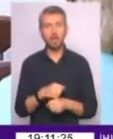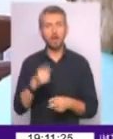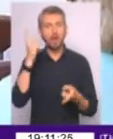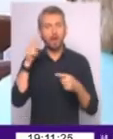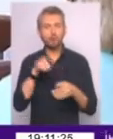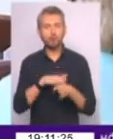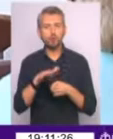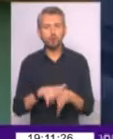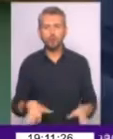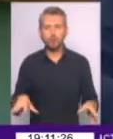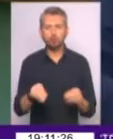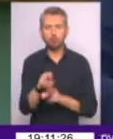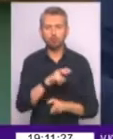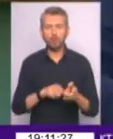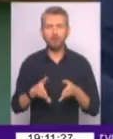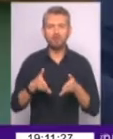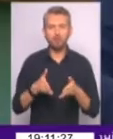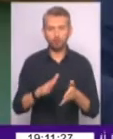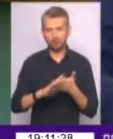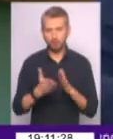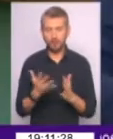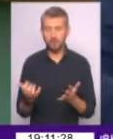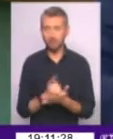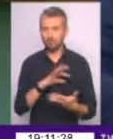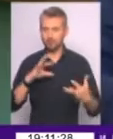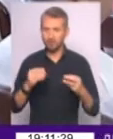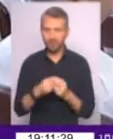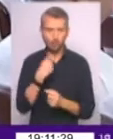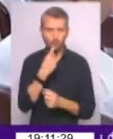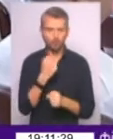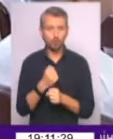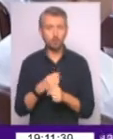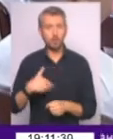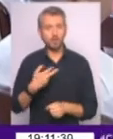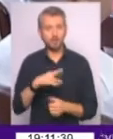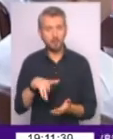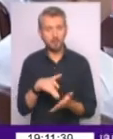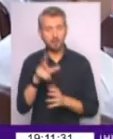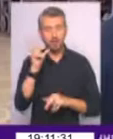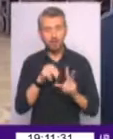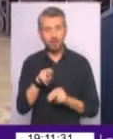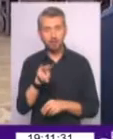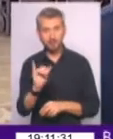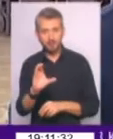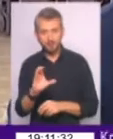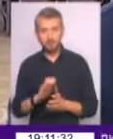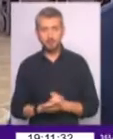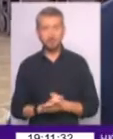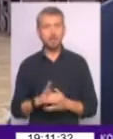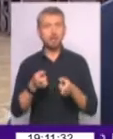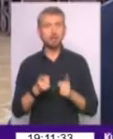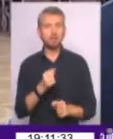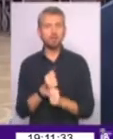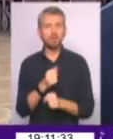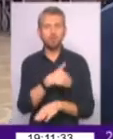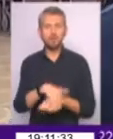гуртом шукають виходу із ситуації. Знайшовши спільну мову, зроблять корисне для міста, вважає Геннадій Пліс. Насправді вулиця